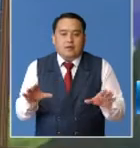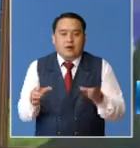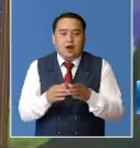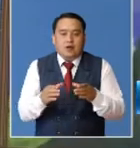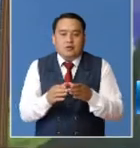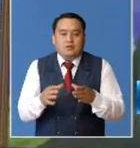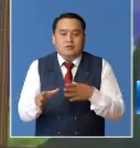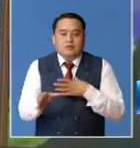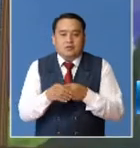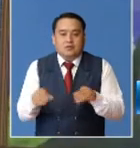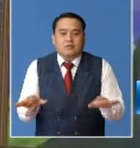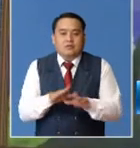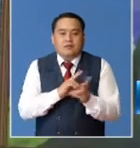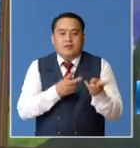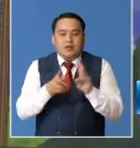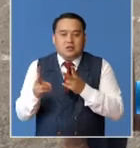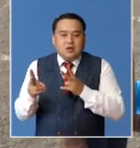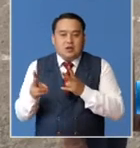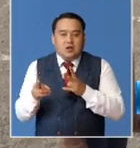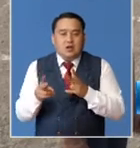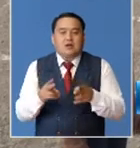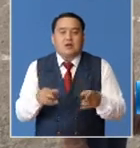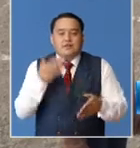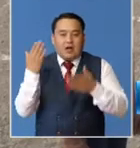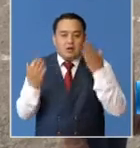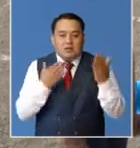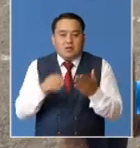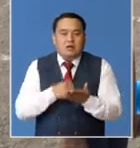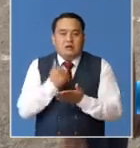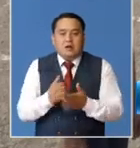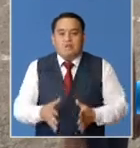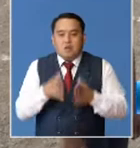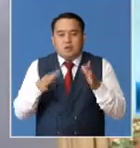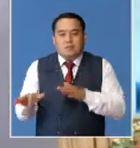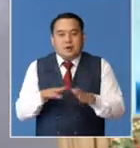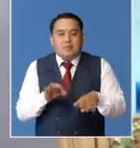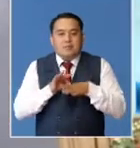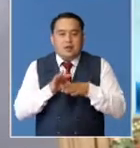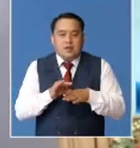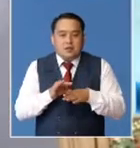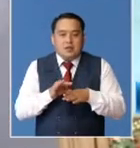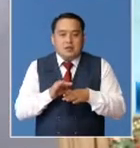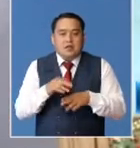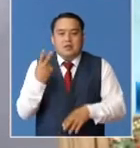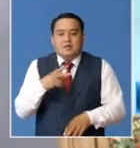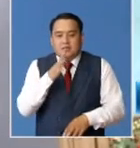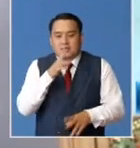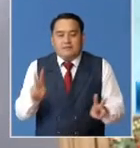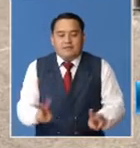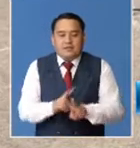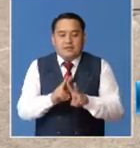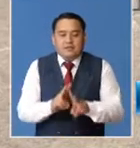отрабатывали синхронность движений для флешмоба к открытию лагеря. Основное большинство мероприятий проходит под эгидой 20-летия